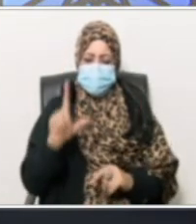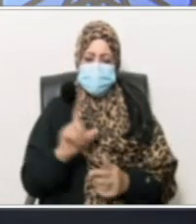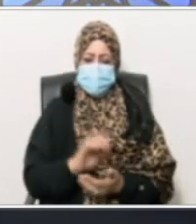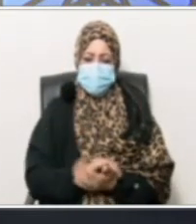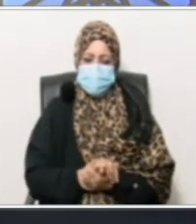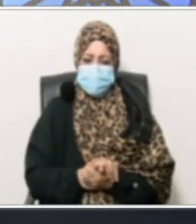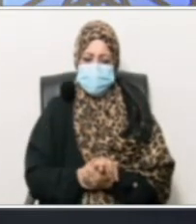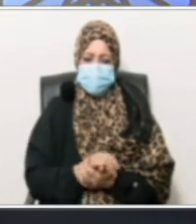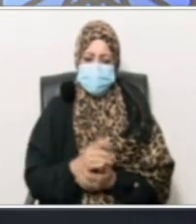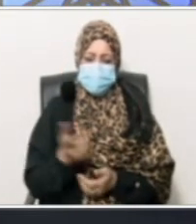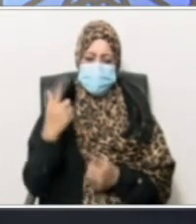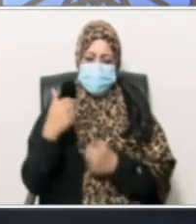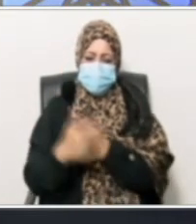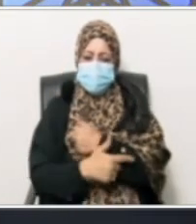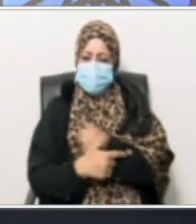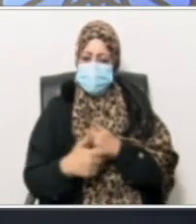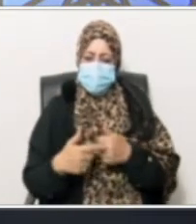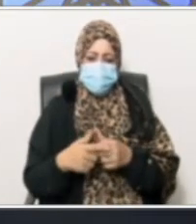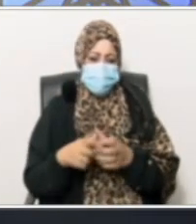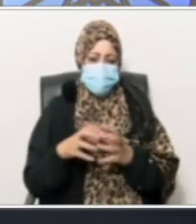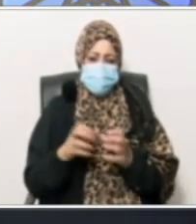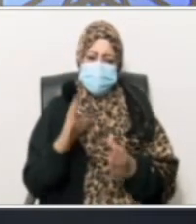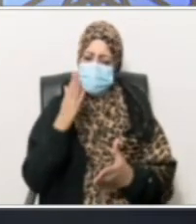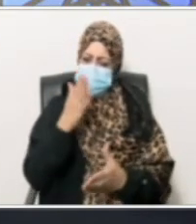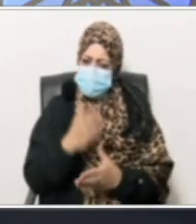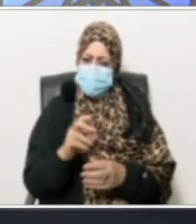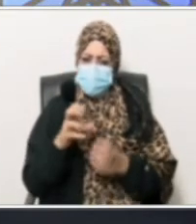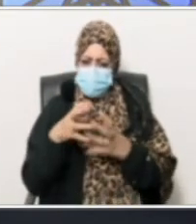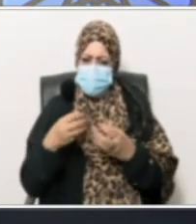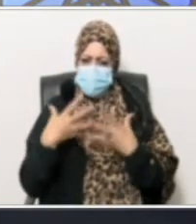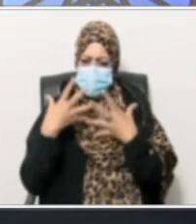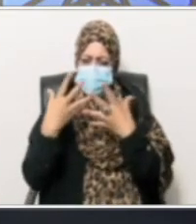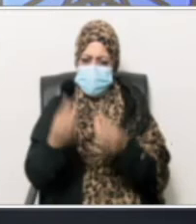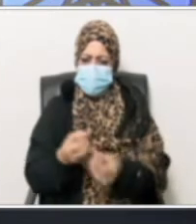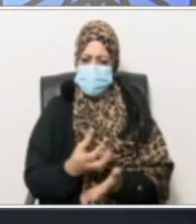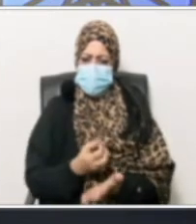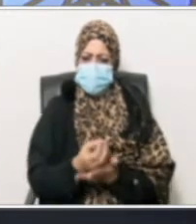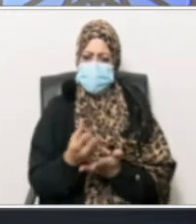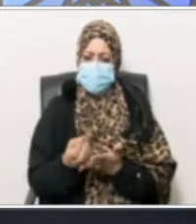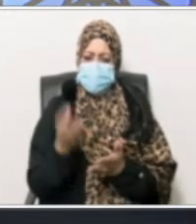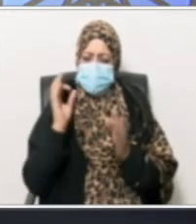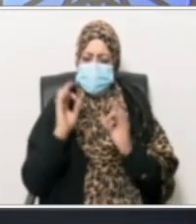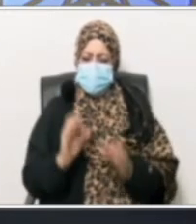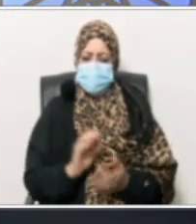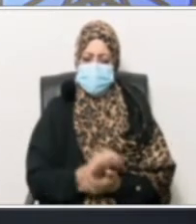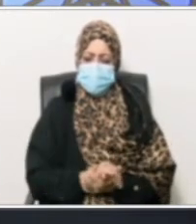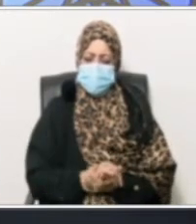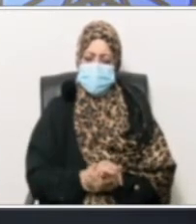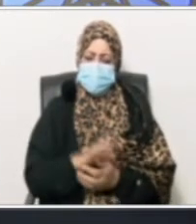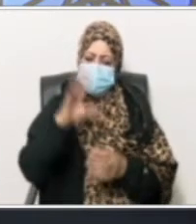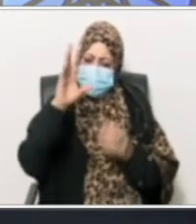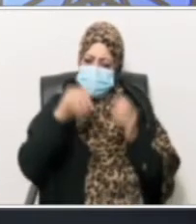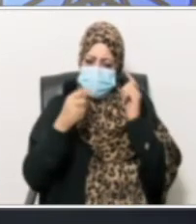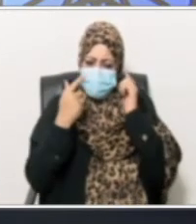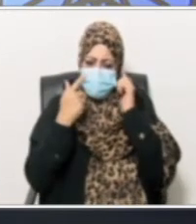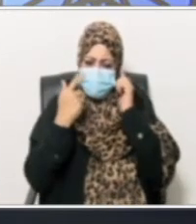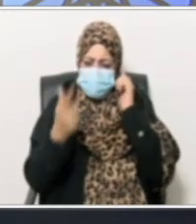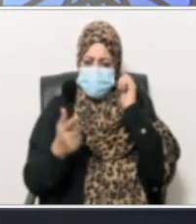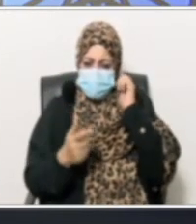عمر. تعقبت نظرا لانقطاع الكهرباء. إي لا تعقبت عنها وتبين لي أن